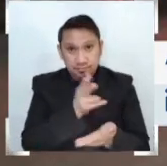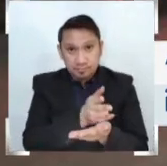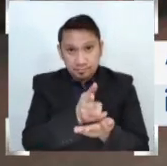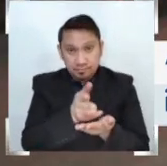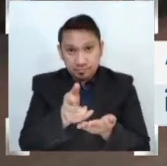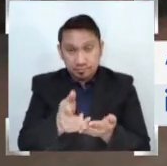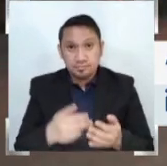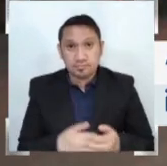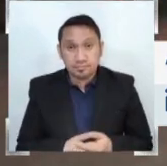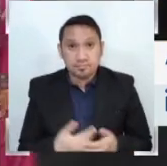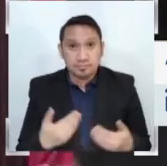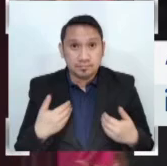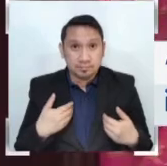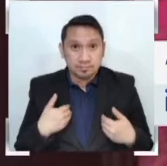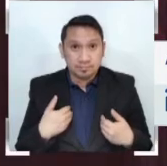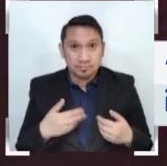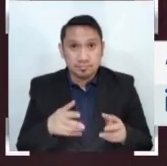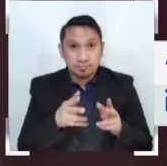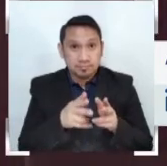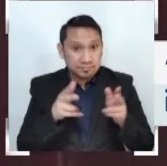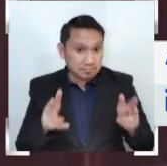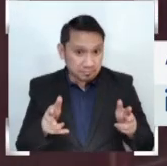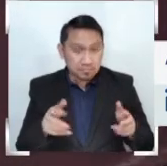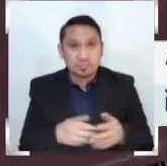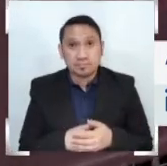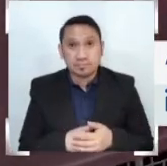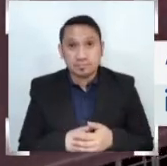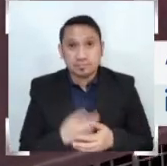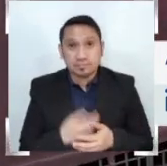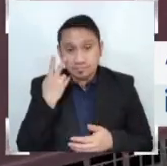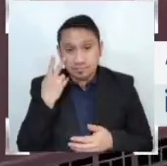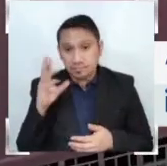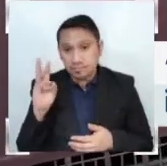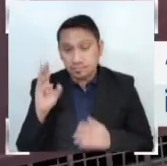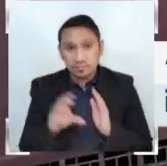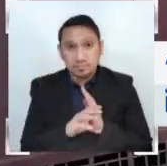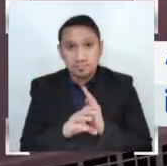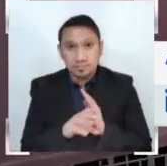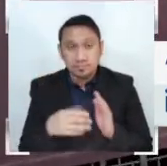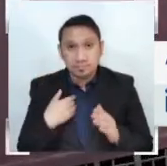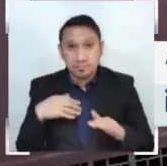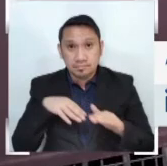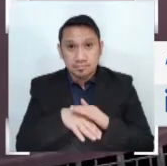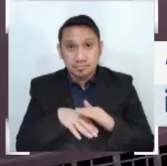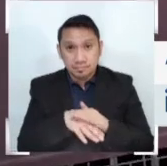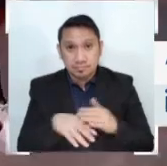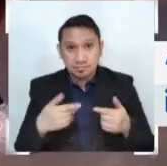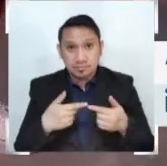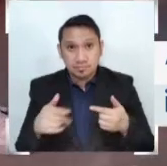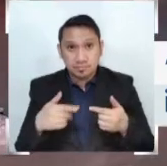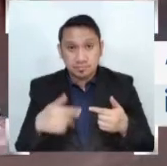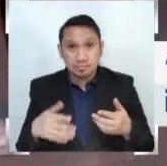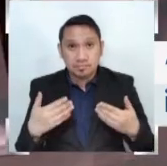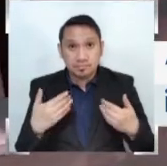bahagi pa nga may naka-double park. Dito sa compound ni Aling Virginia, 6 na sasakyan na naglalabas-masok sa kanilang garahe. May